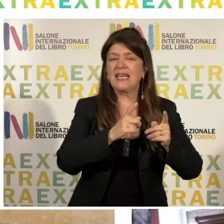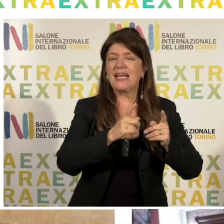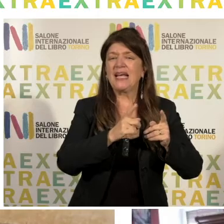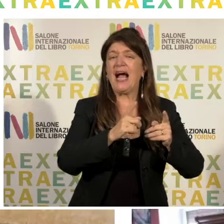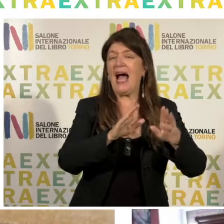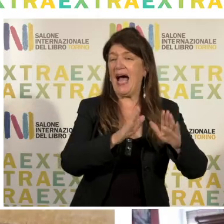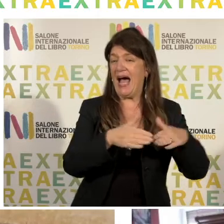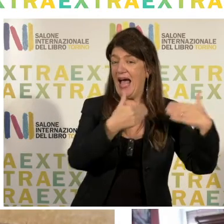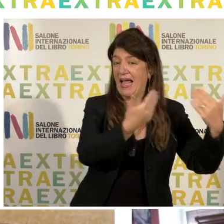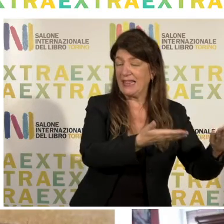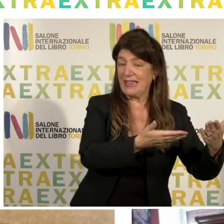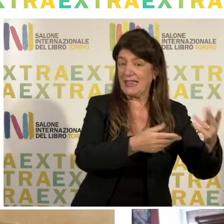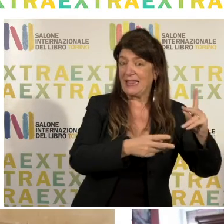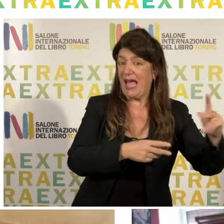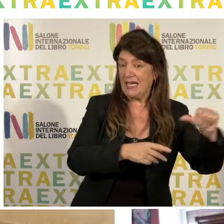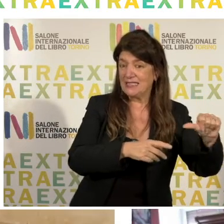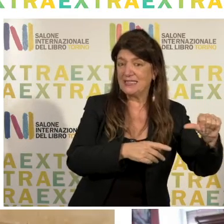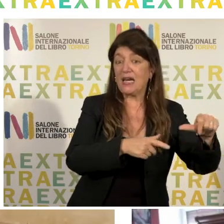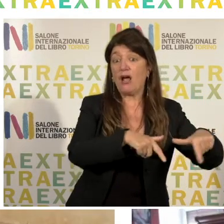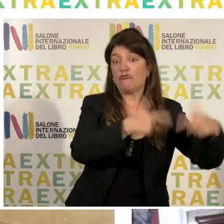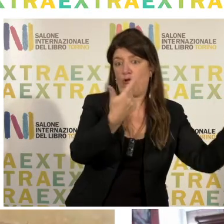erano a sinistra era troppo a destra.